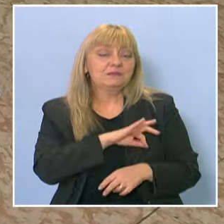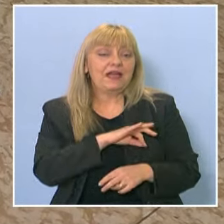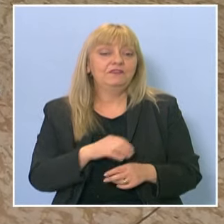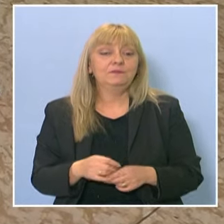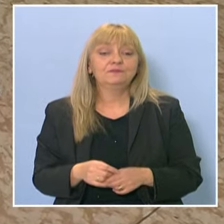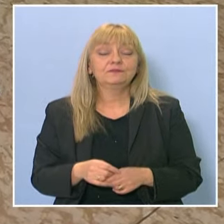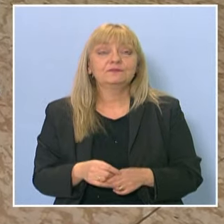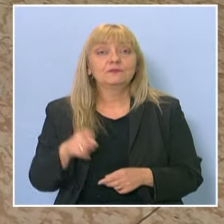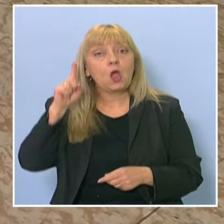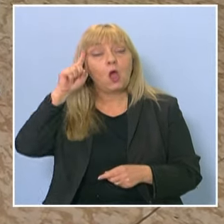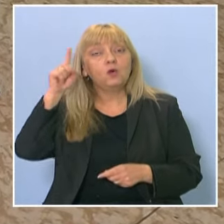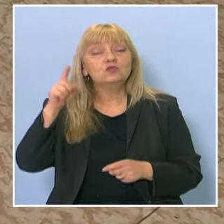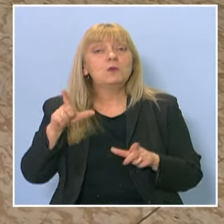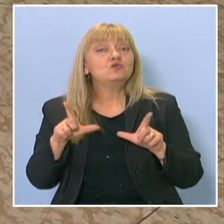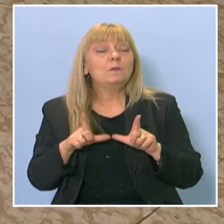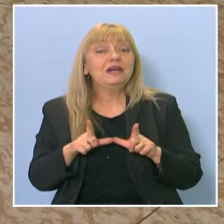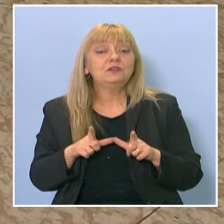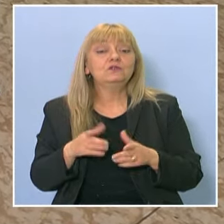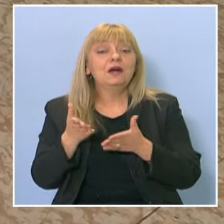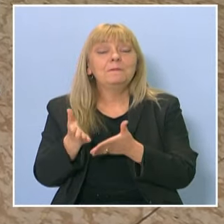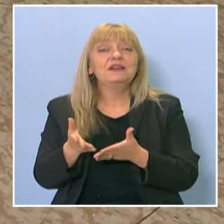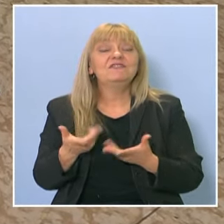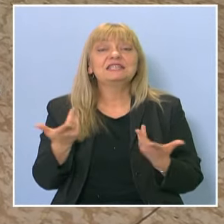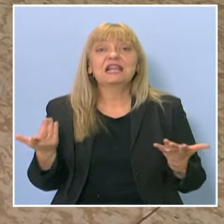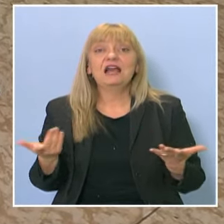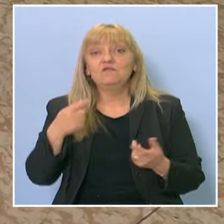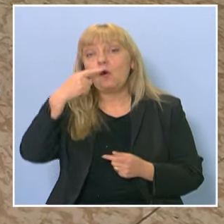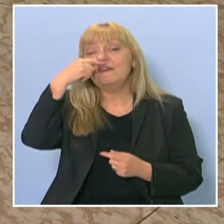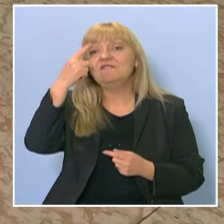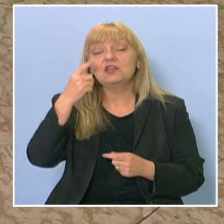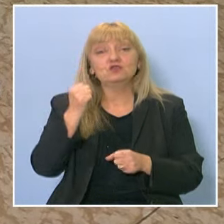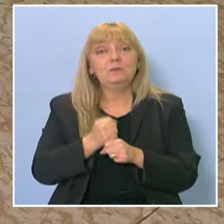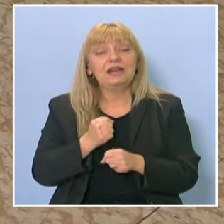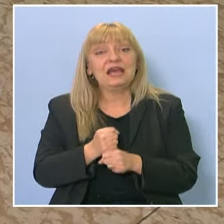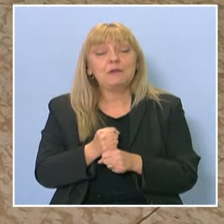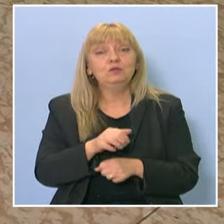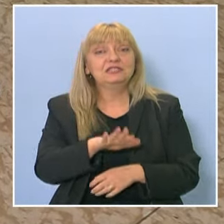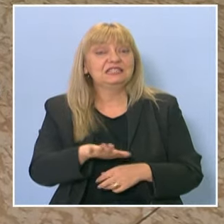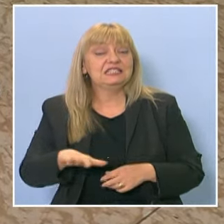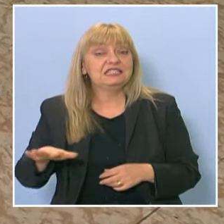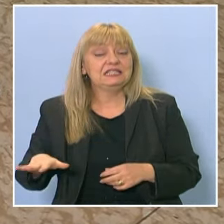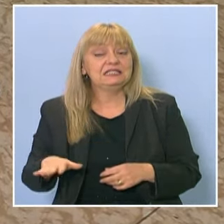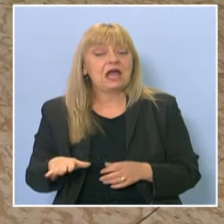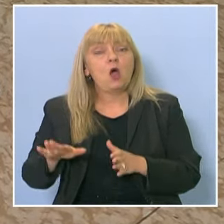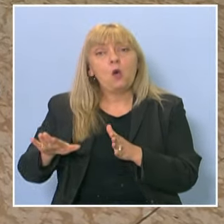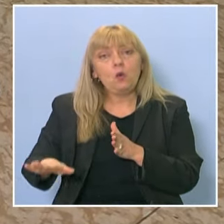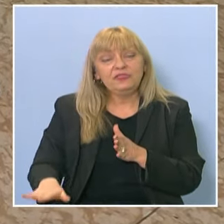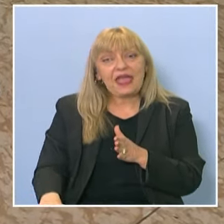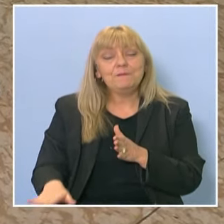Маринова, при вас какво е важно при работата с деца като медиатор от